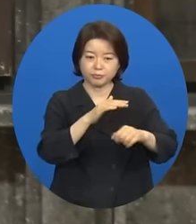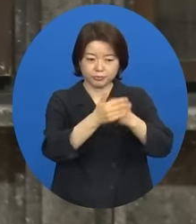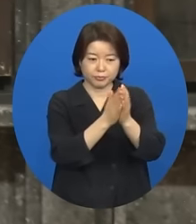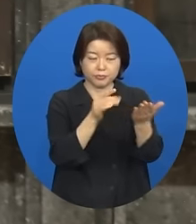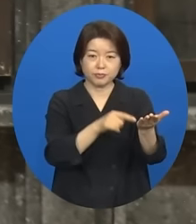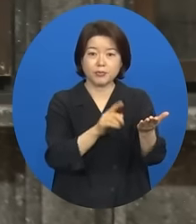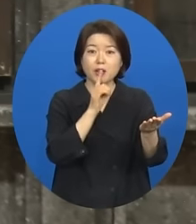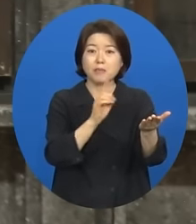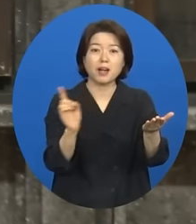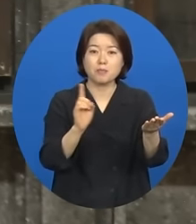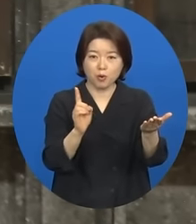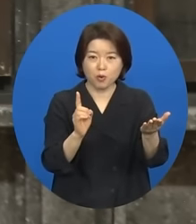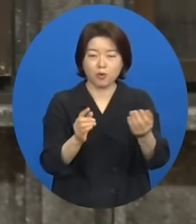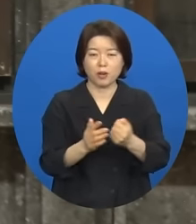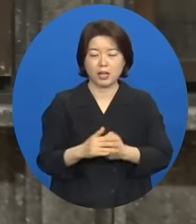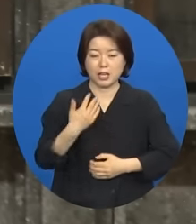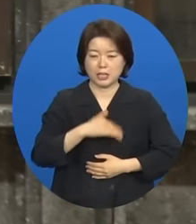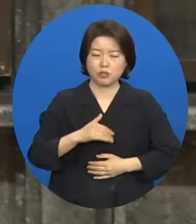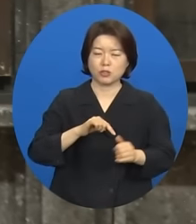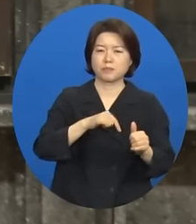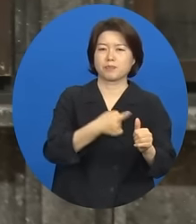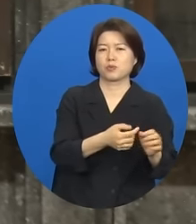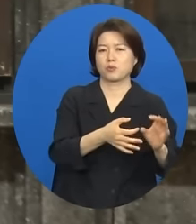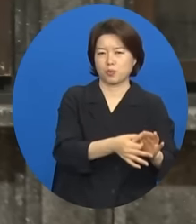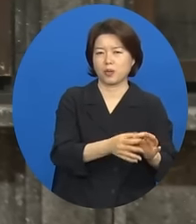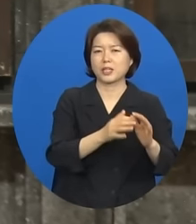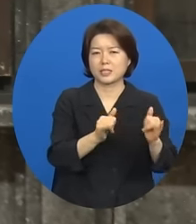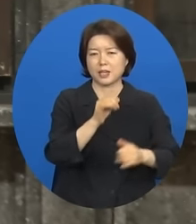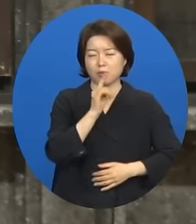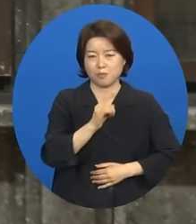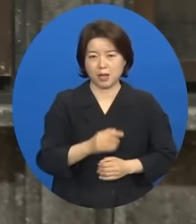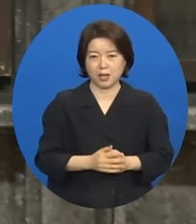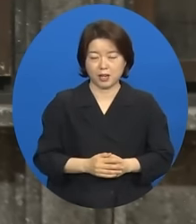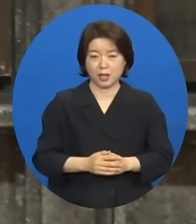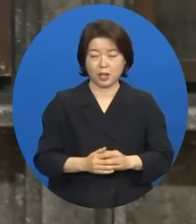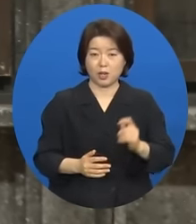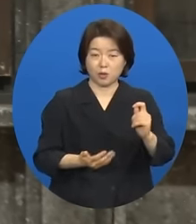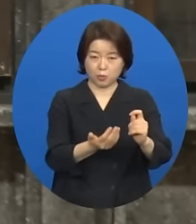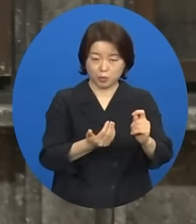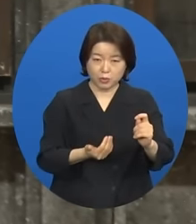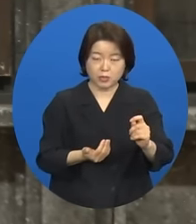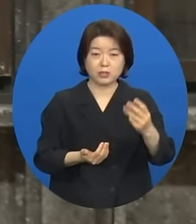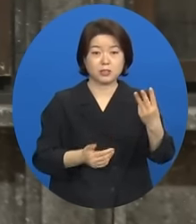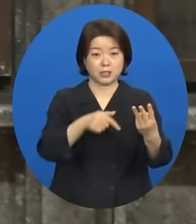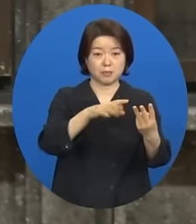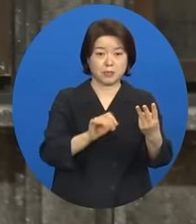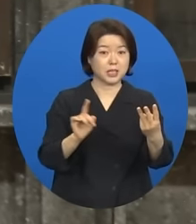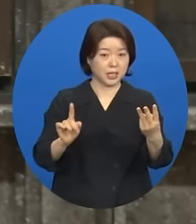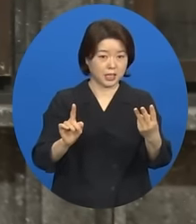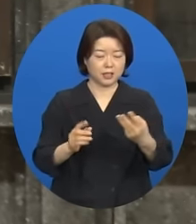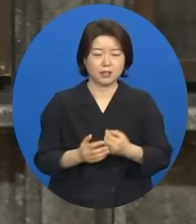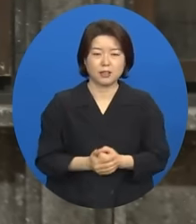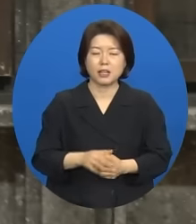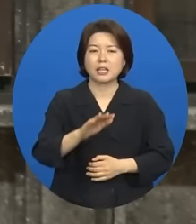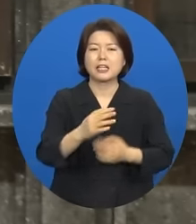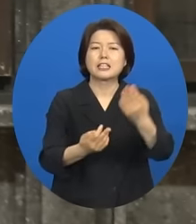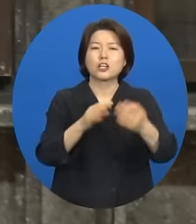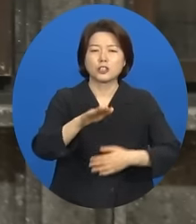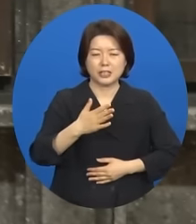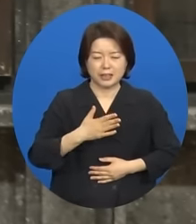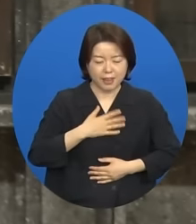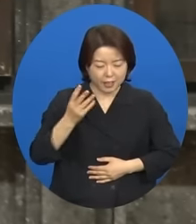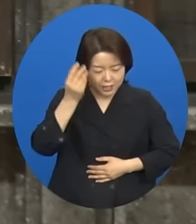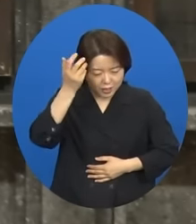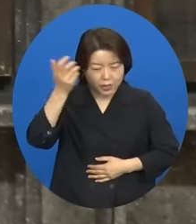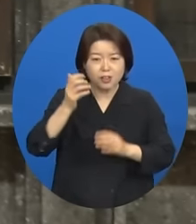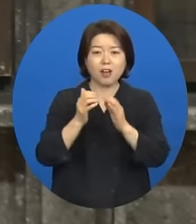표현했냐면 육신에 속한 자다 이렇게 표현했습니다. 고린도전서 3장 1절입니다 형제들아 내가 신령한 자,